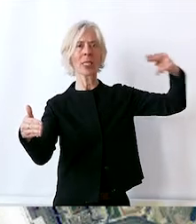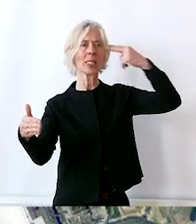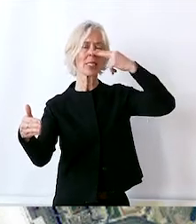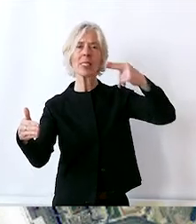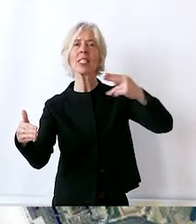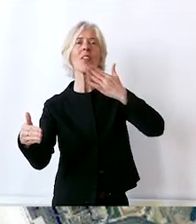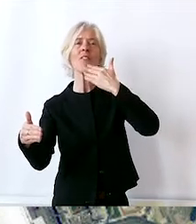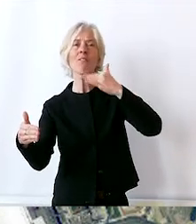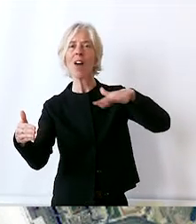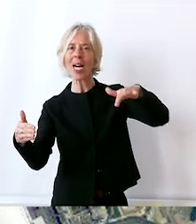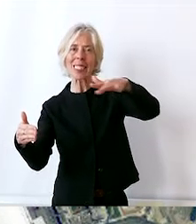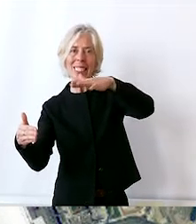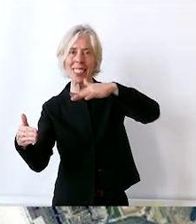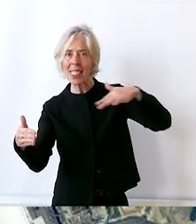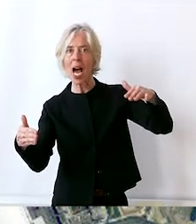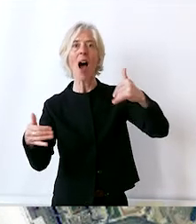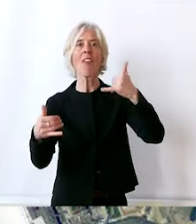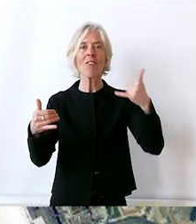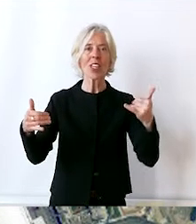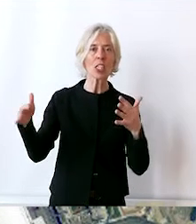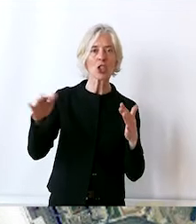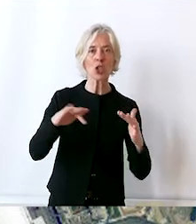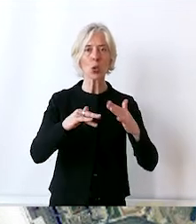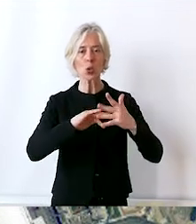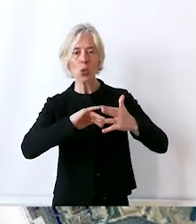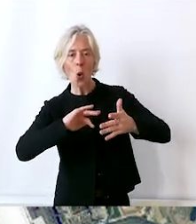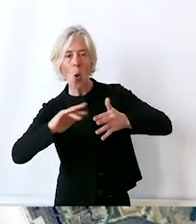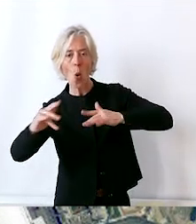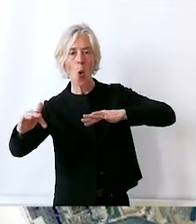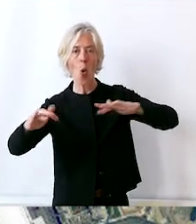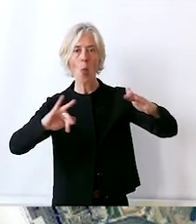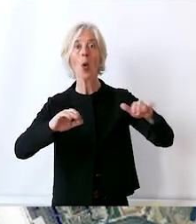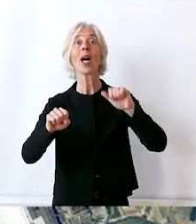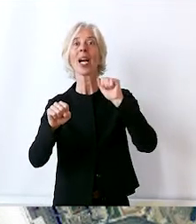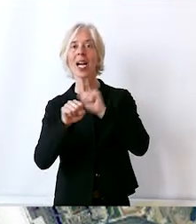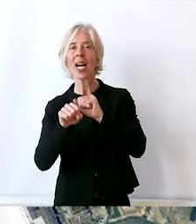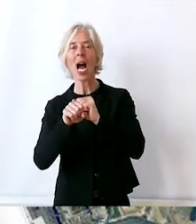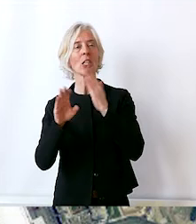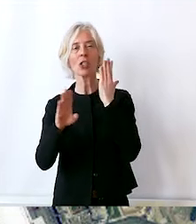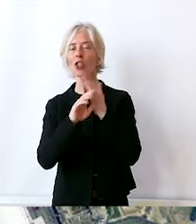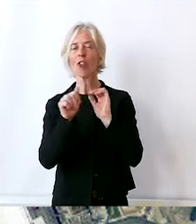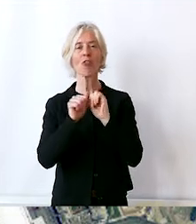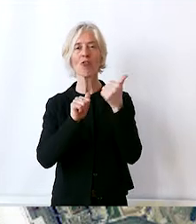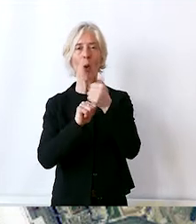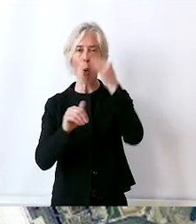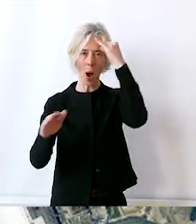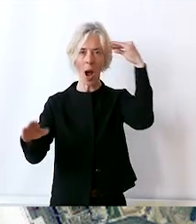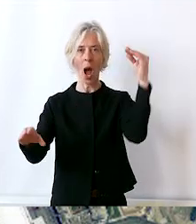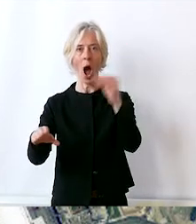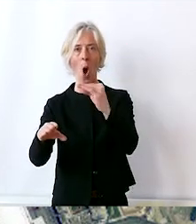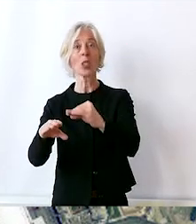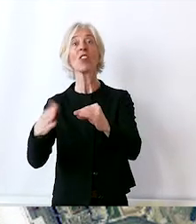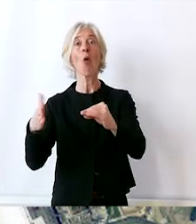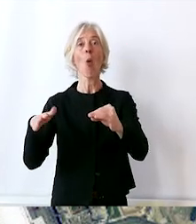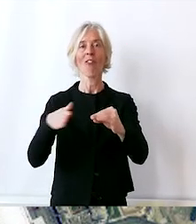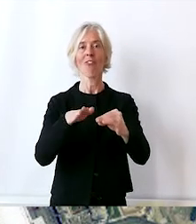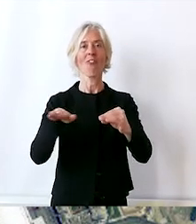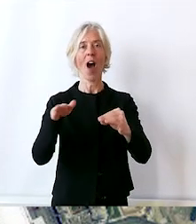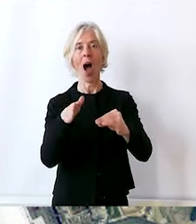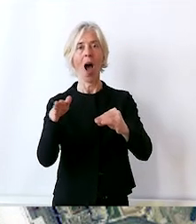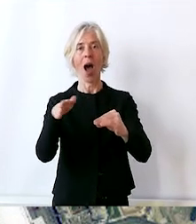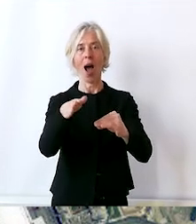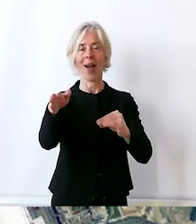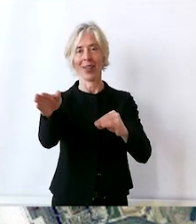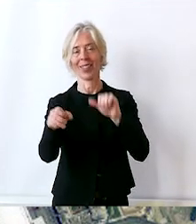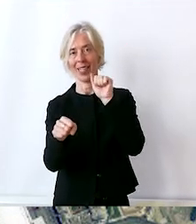die Routen so anpassen, dass sich über diese Tausende von Kilometern, dass sich ein Schiff bewegt, aktuelle konkrete